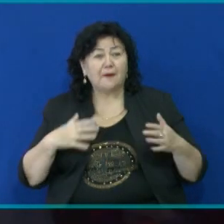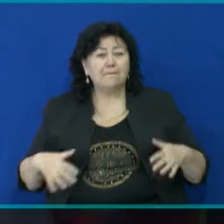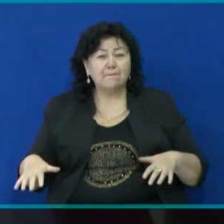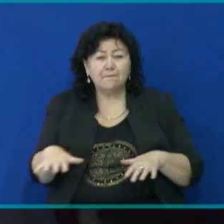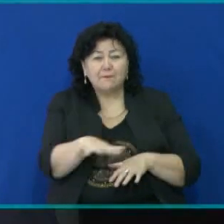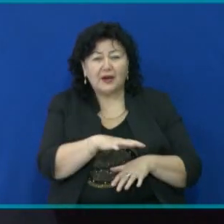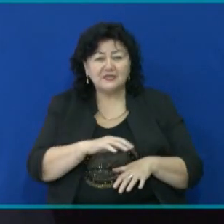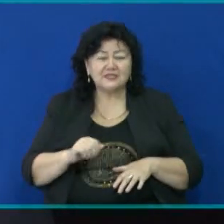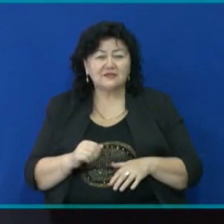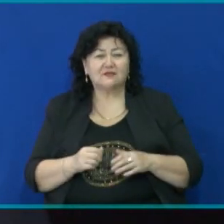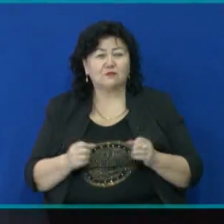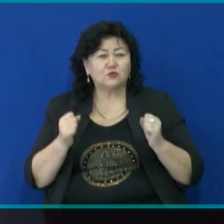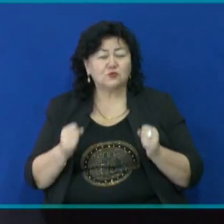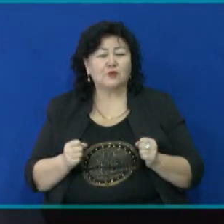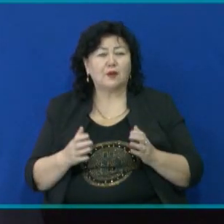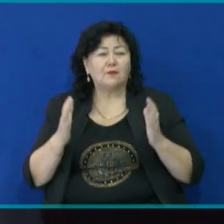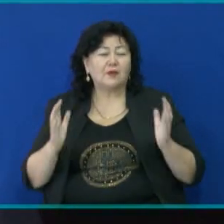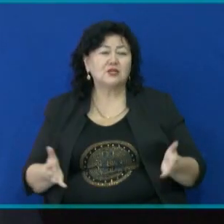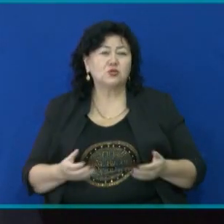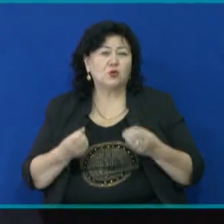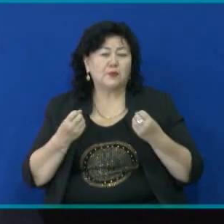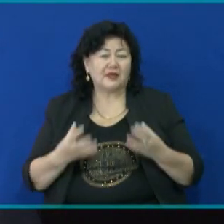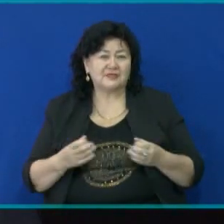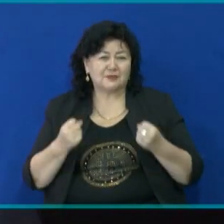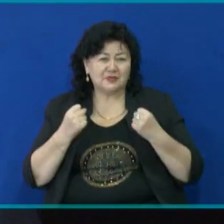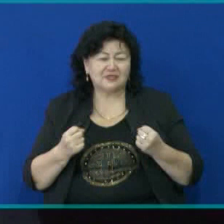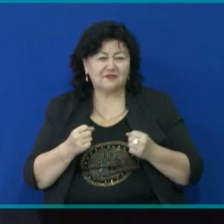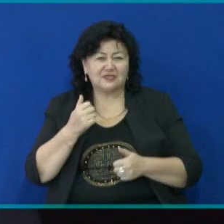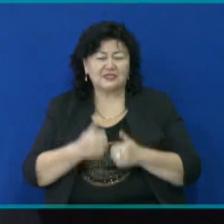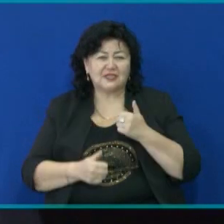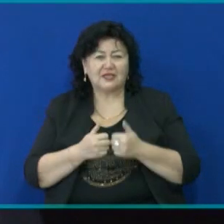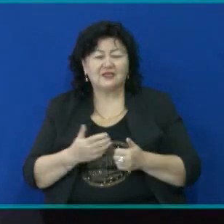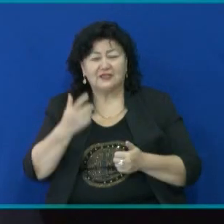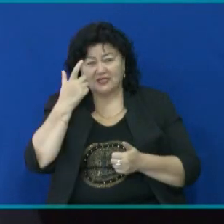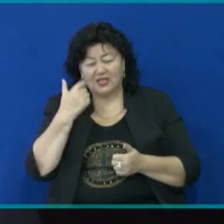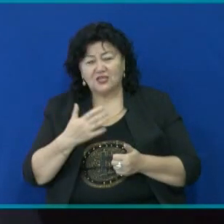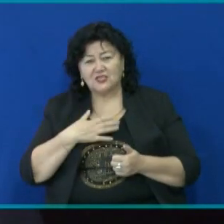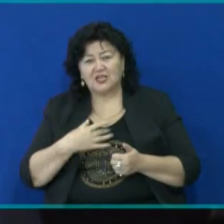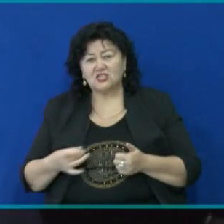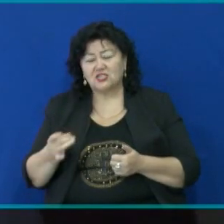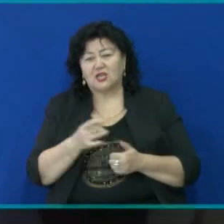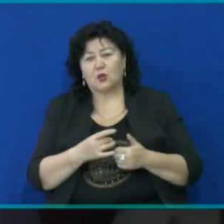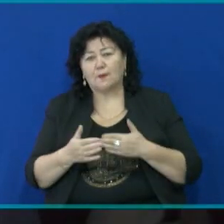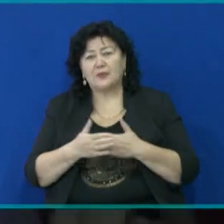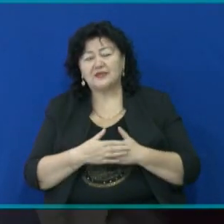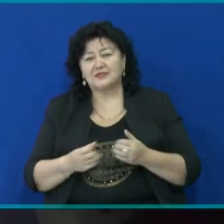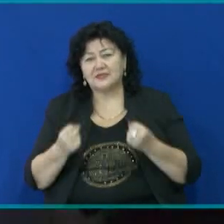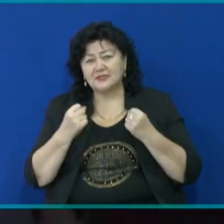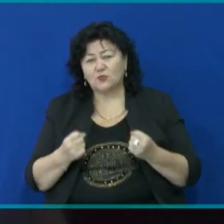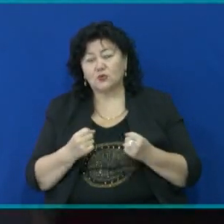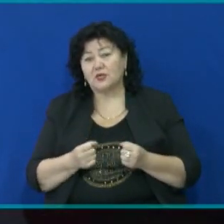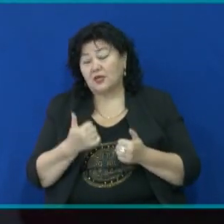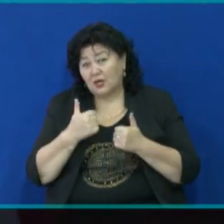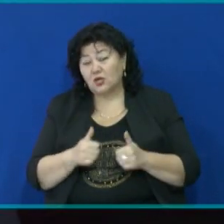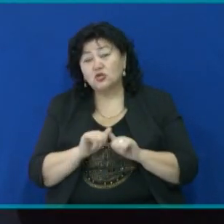Сегодня в Жарминском районе большой праздник. Проходят спортивные соревнования. Все вы знаете, что наш район в целом очень близок к спорту и является хорошо